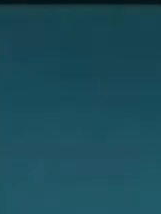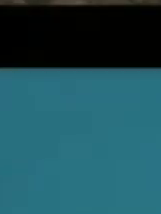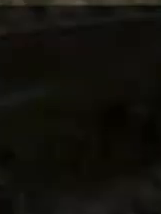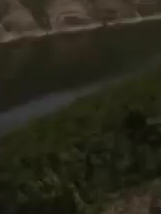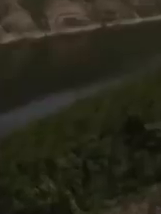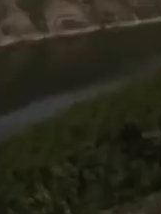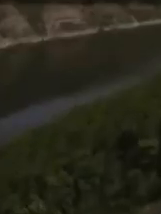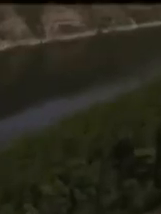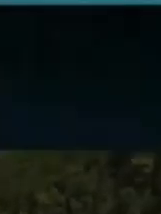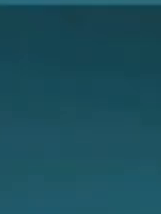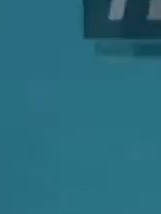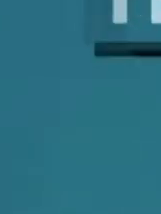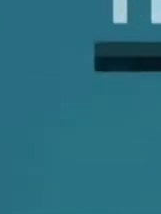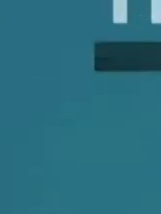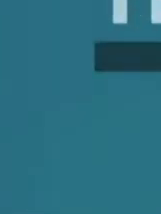Музика